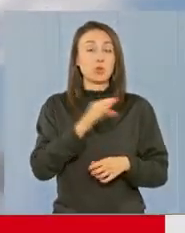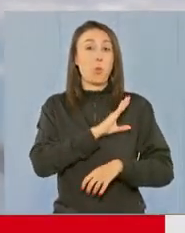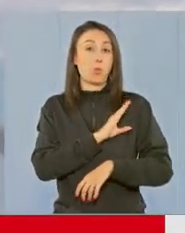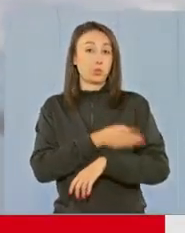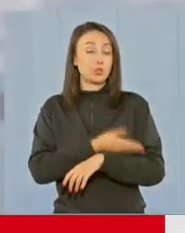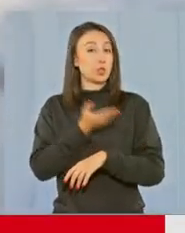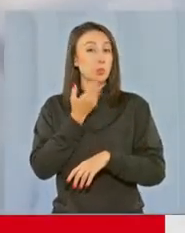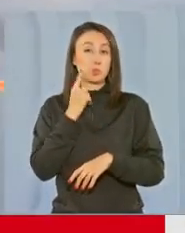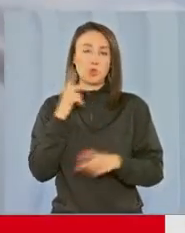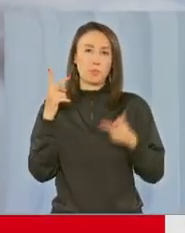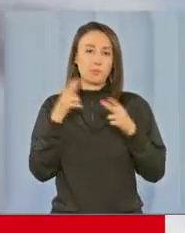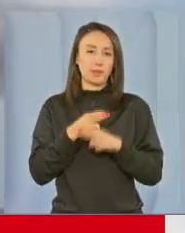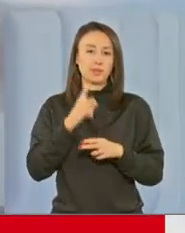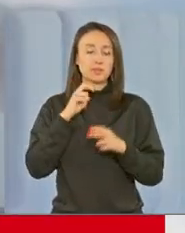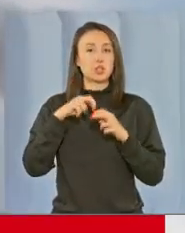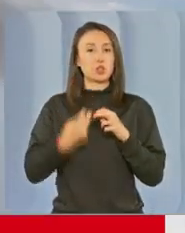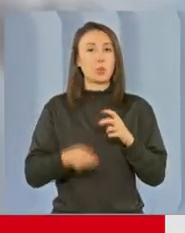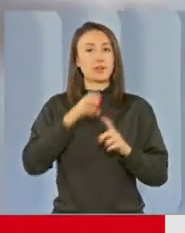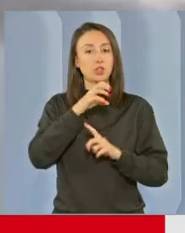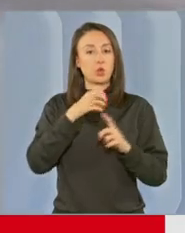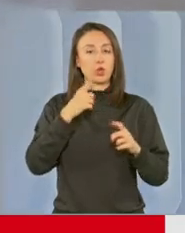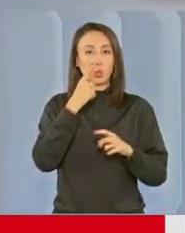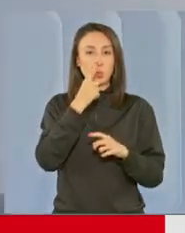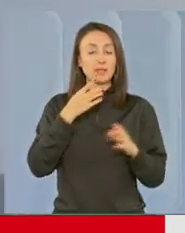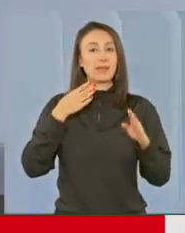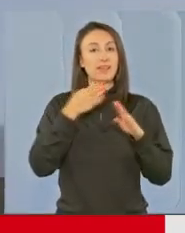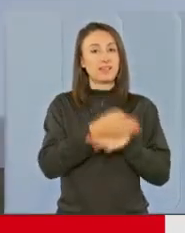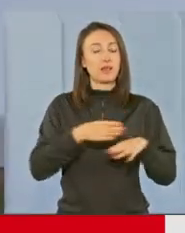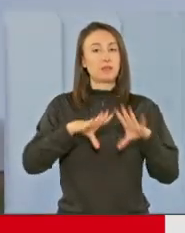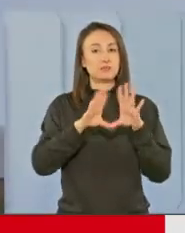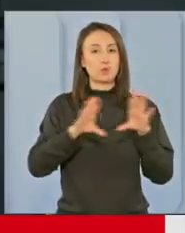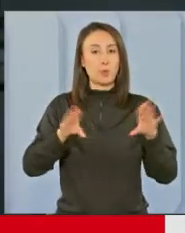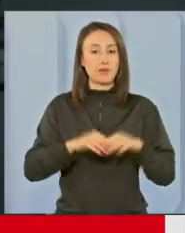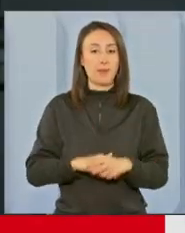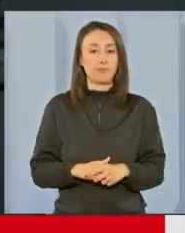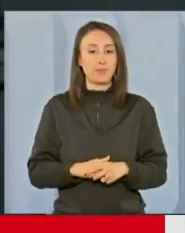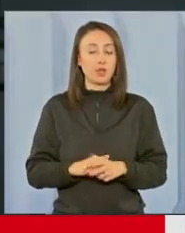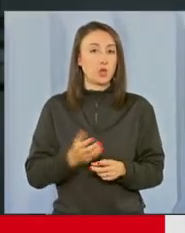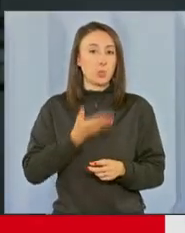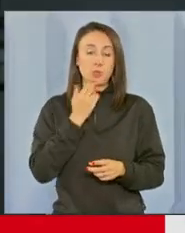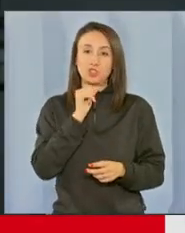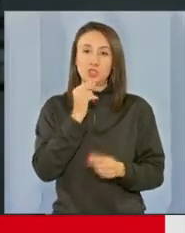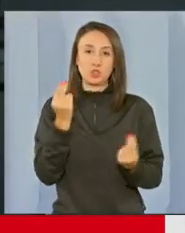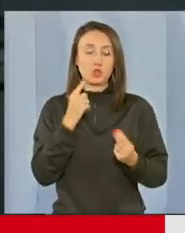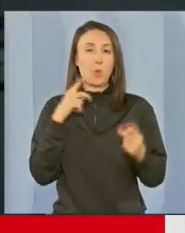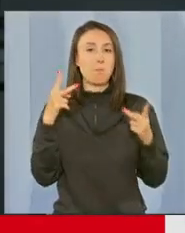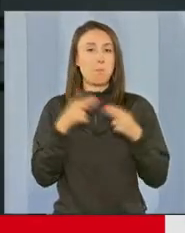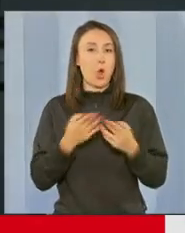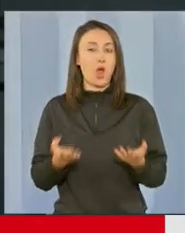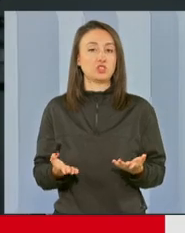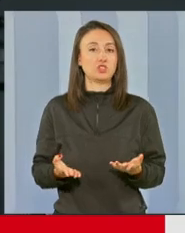autoritățile nu sunt împiedicate să doboare dronele ruse care intră pe teritoriul țării. Nu există niciun fel de impediment